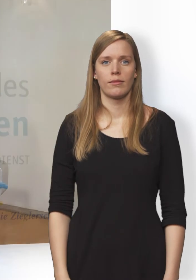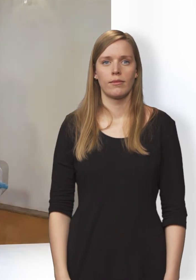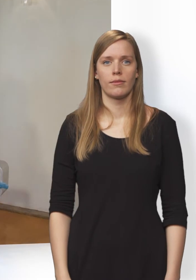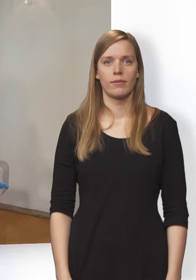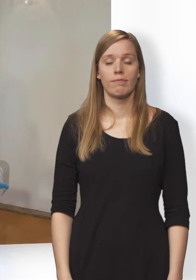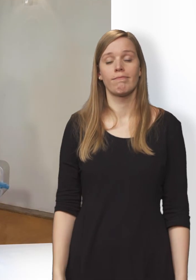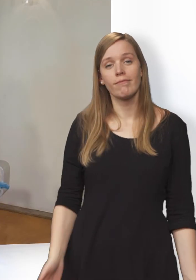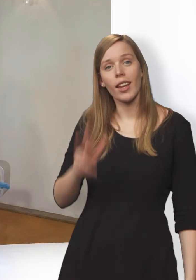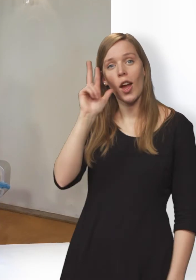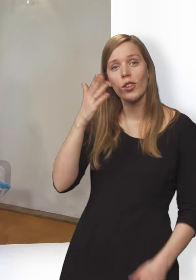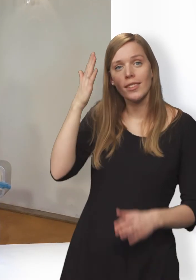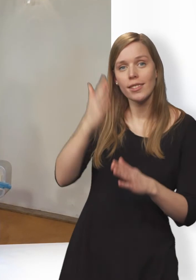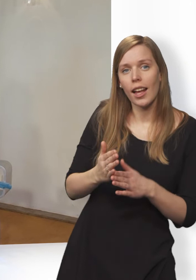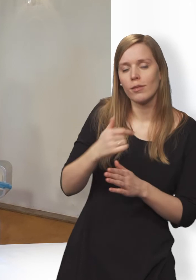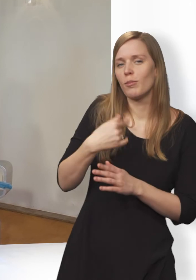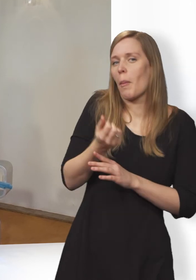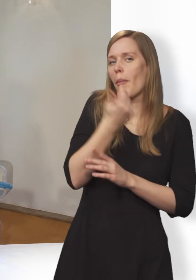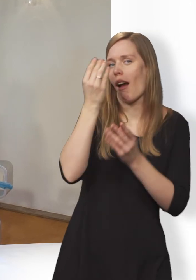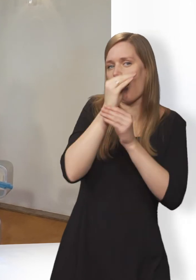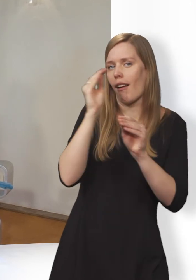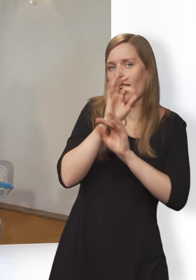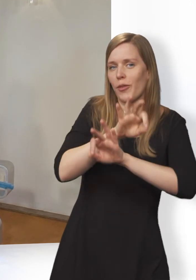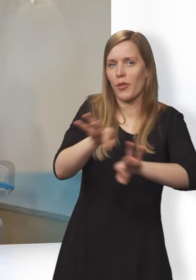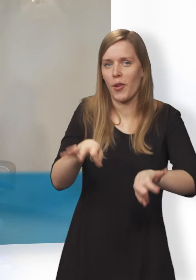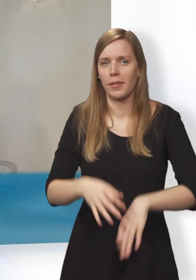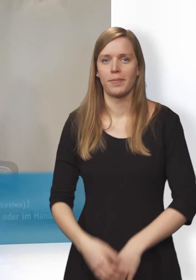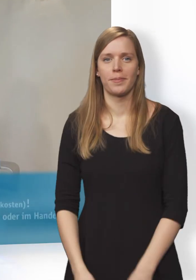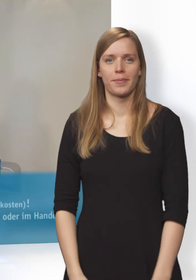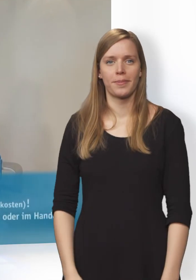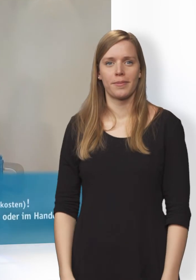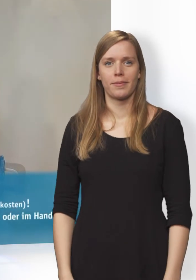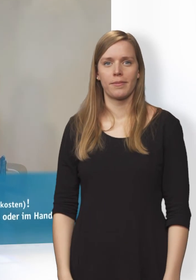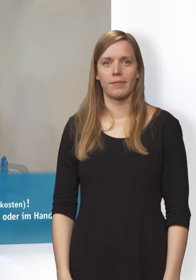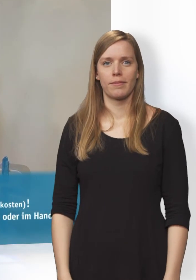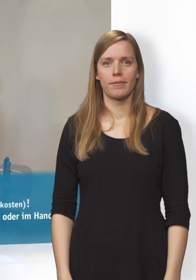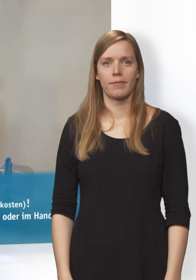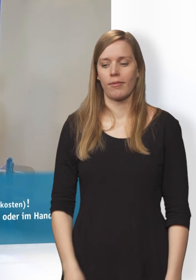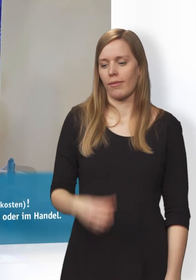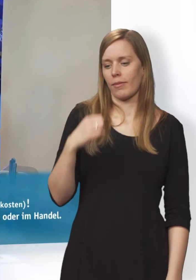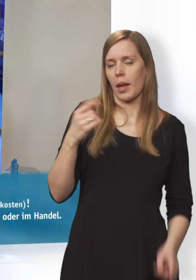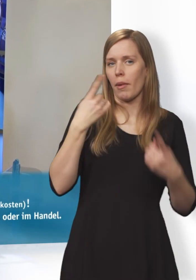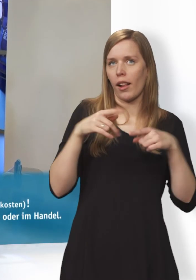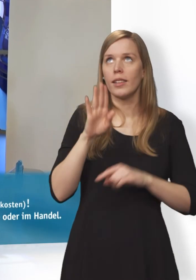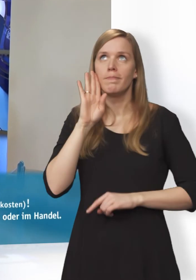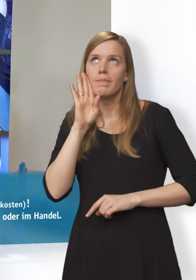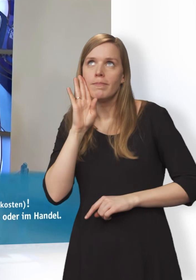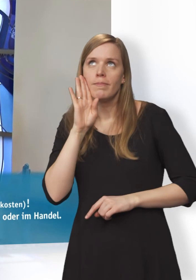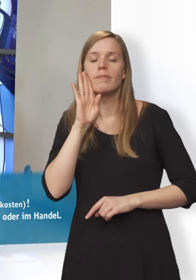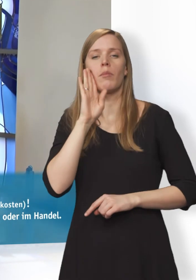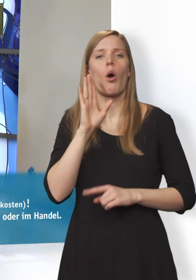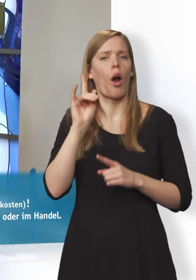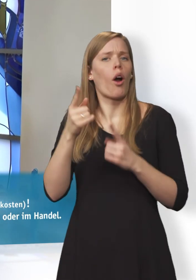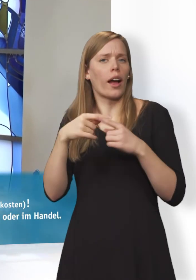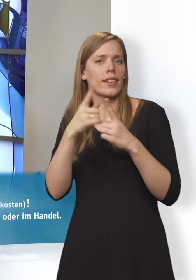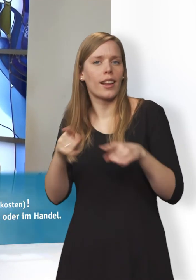zum ende des gottesdienstes habe ich für sie noch folgende informationen das eben gehörte lied erhalten sie mit